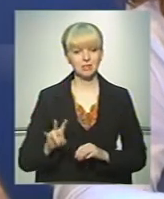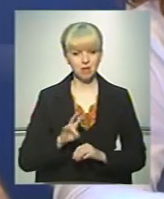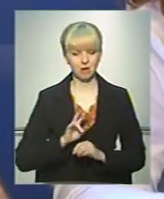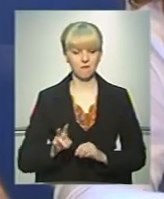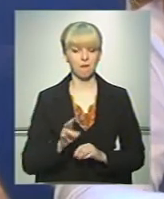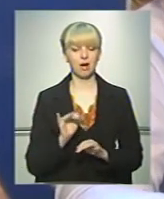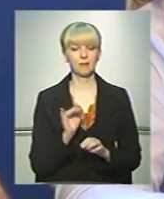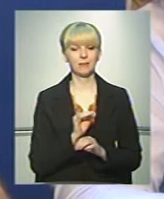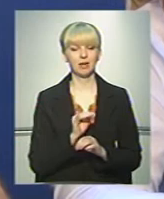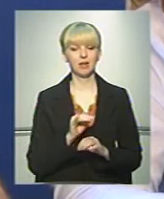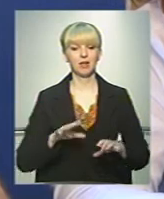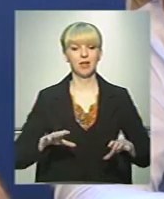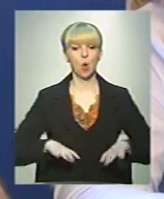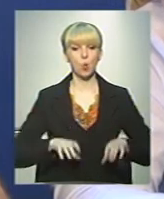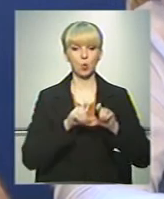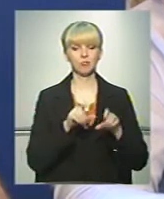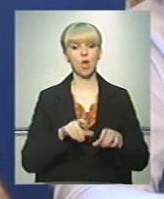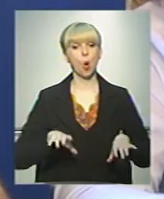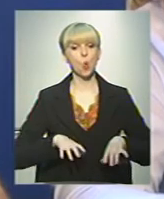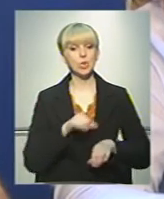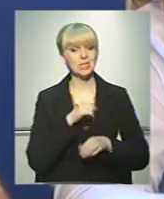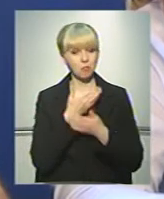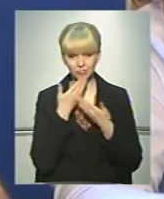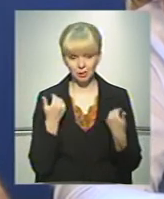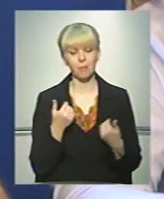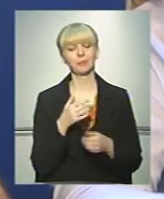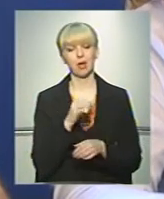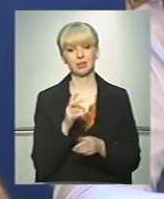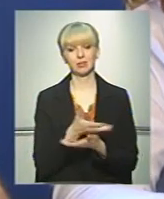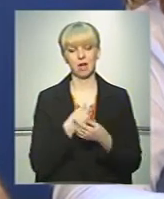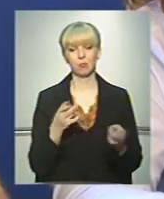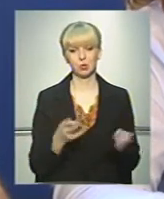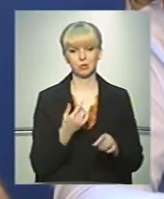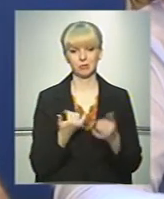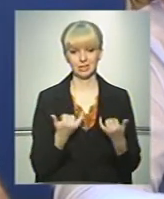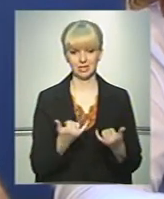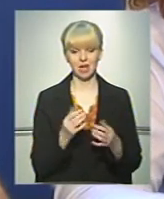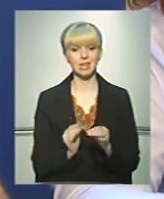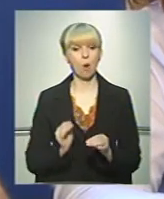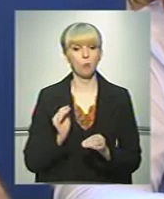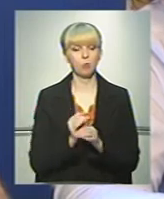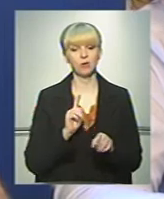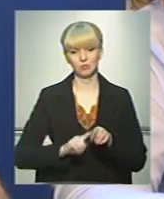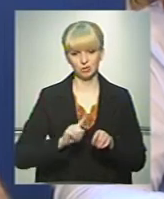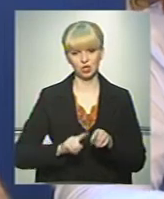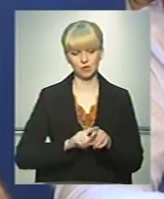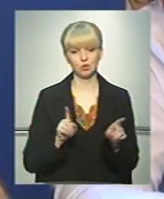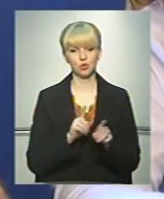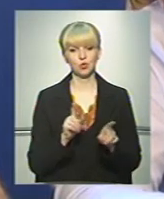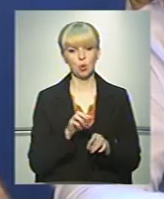і конюшня. Коней ще, звісно, немає, але нам потрібно це сьогодні наповнити якомога швидше,